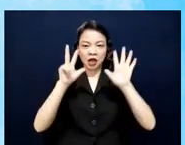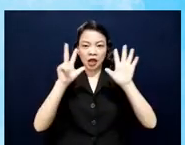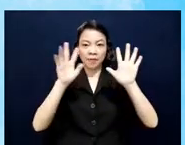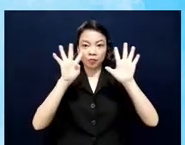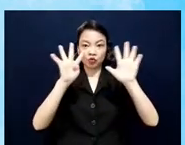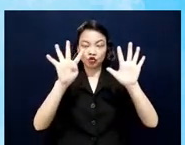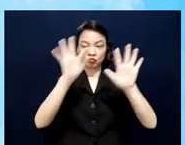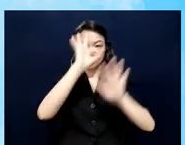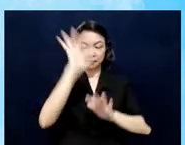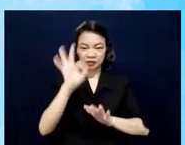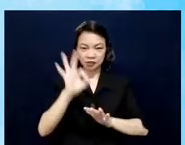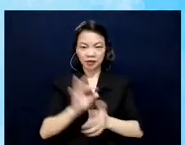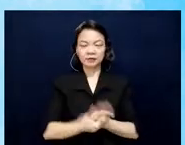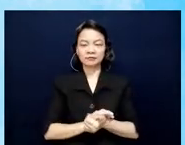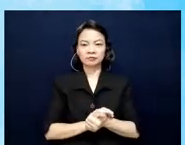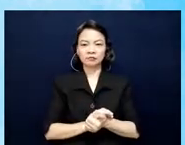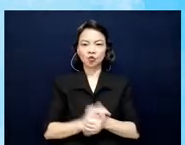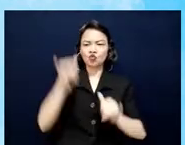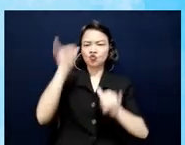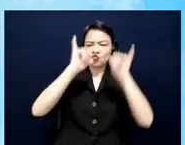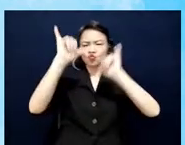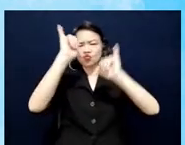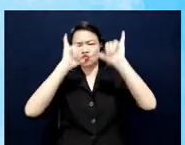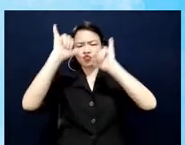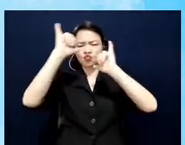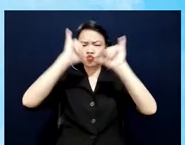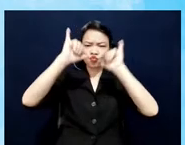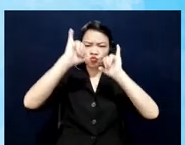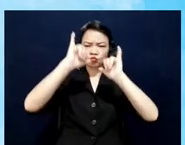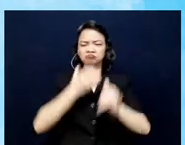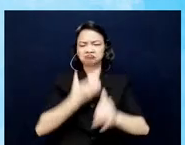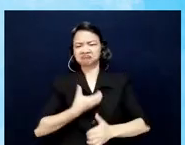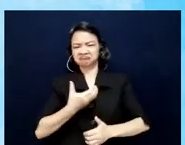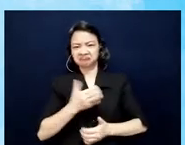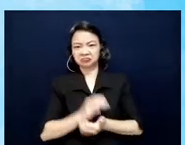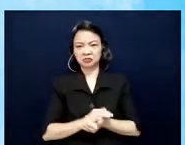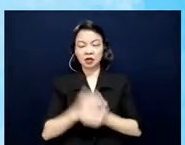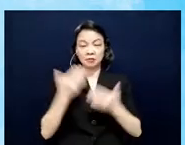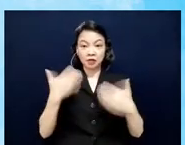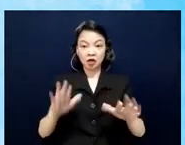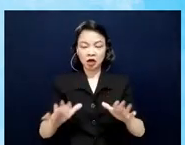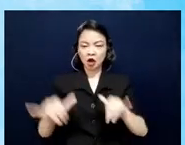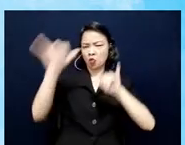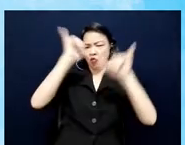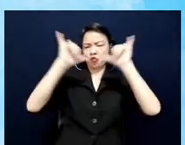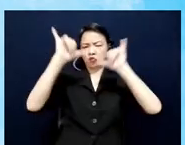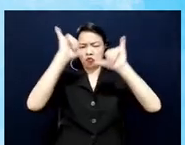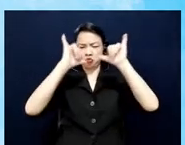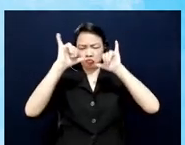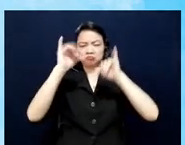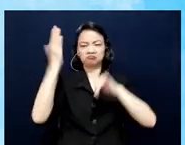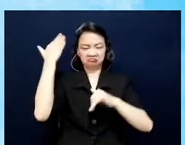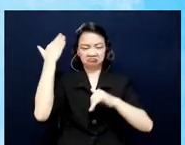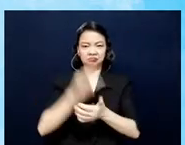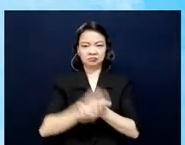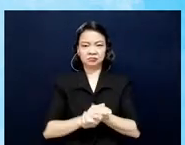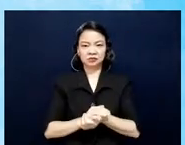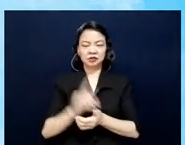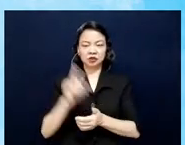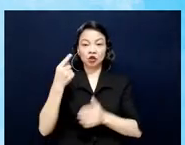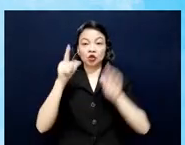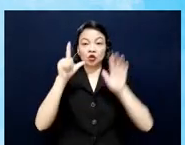disurvei itu melakukan gemar melakukan minuman keras atau pernah melakukan minuman keras menjadi hanya 73%